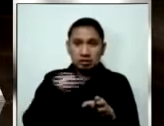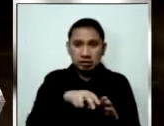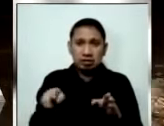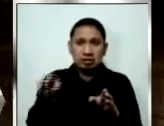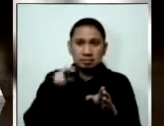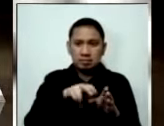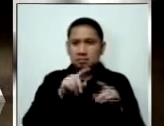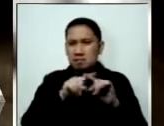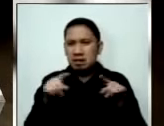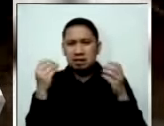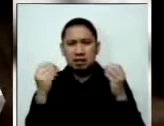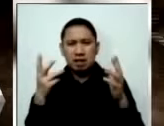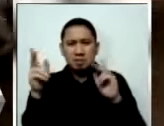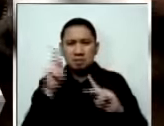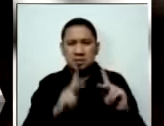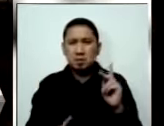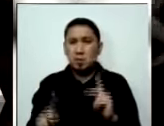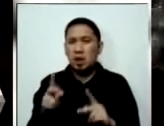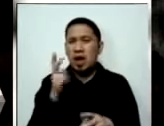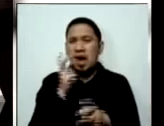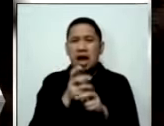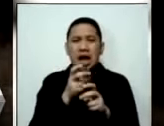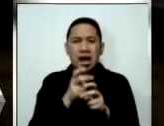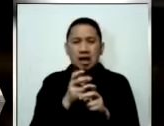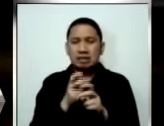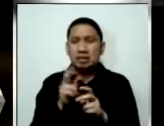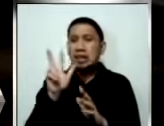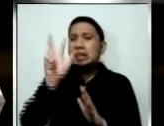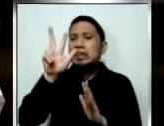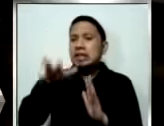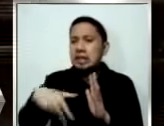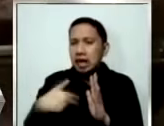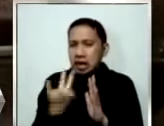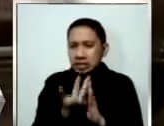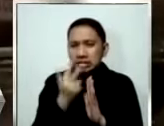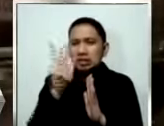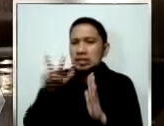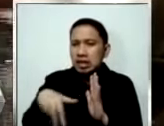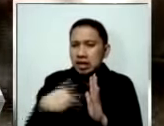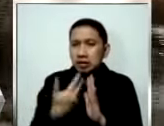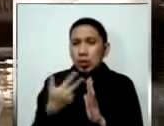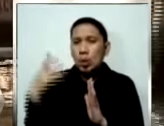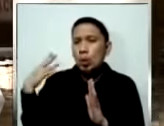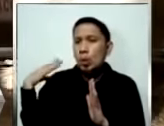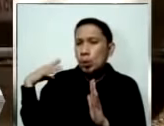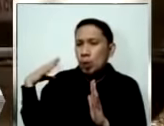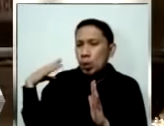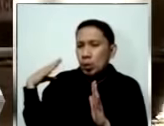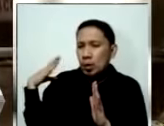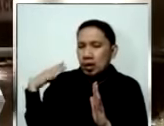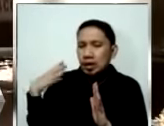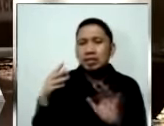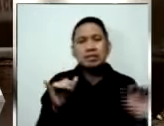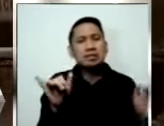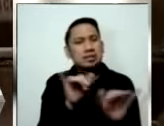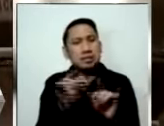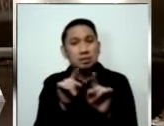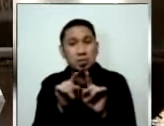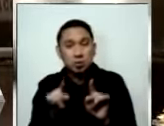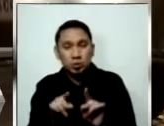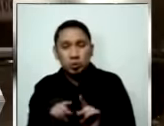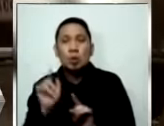Halimbawa, si Mang Freddy na 3 oras naghintay na makasakay ng MRT kaninang umaga, e 3 oras ulit ang inaasahan